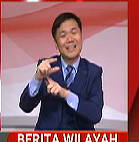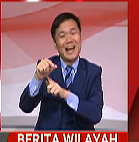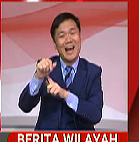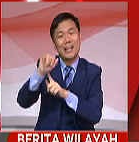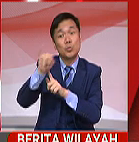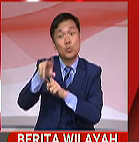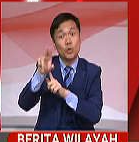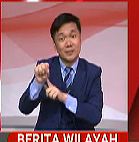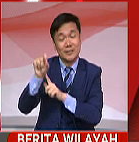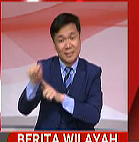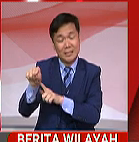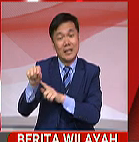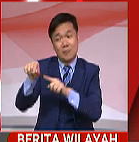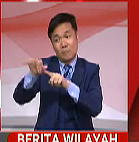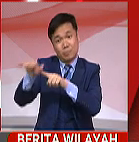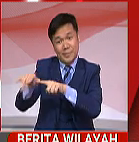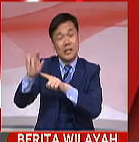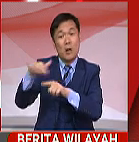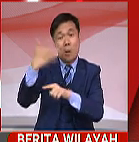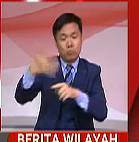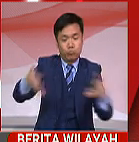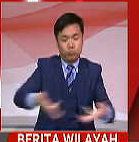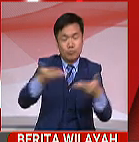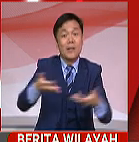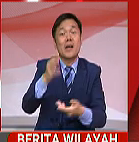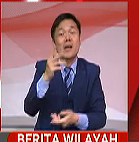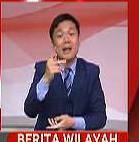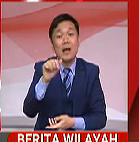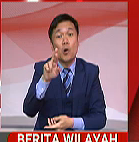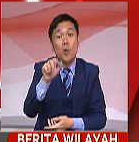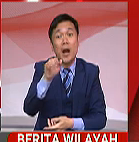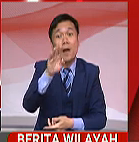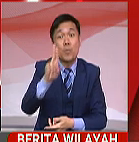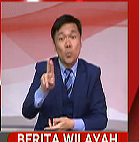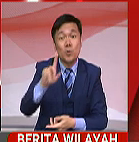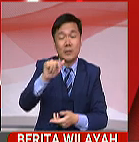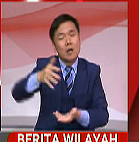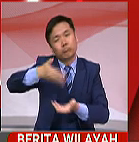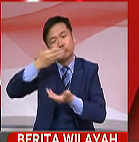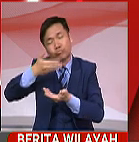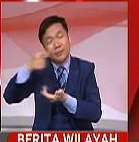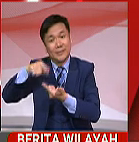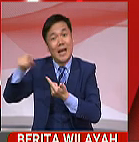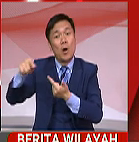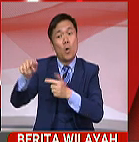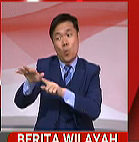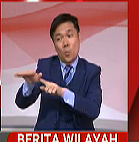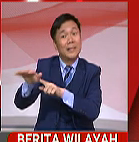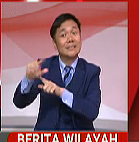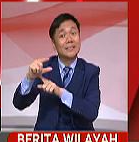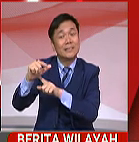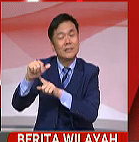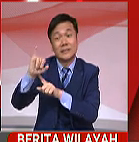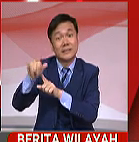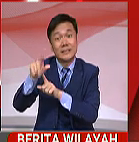di negeri ini lazimnya dijadikan kerabu. Selain dimakan begitu sahaja, kini permintaan ulam janggus amat tinggi.